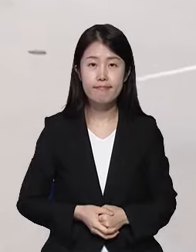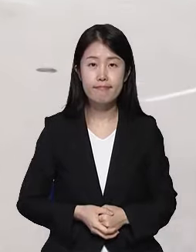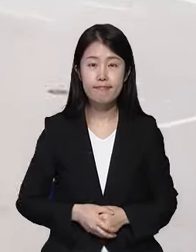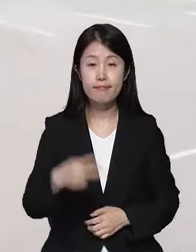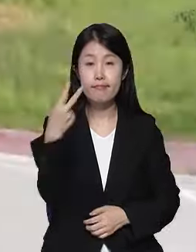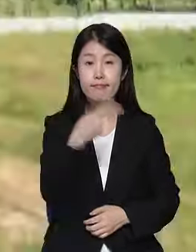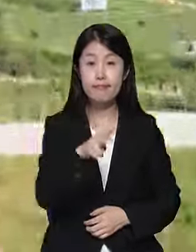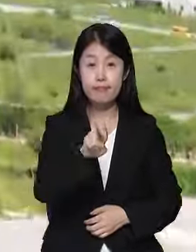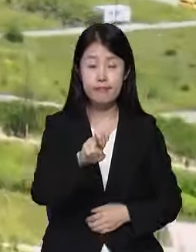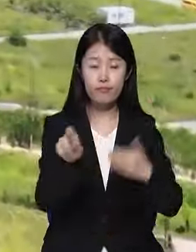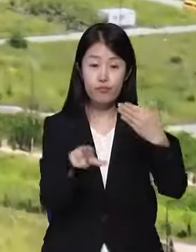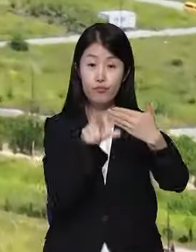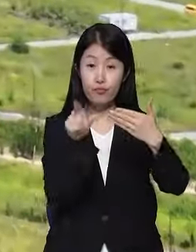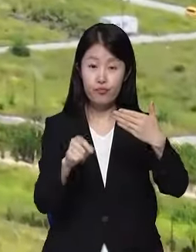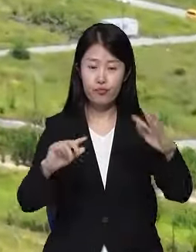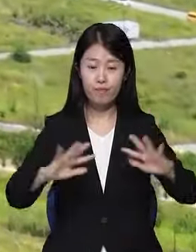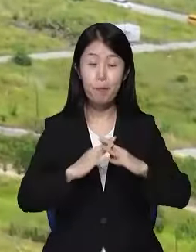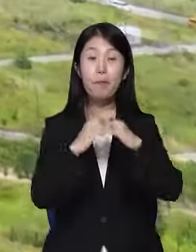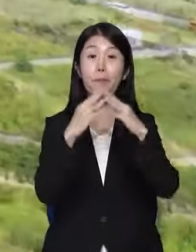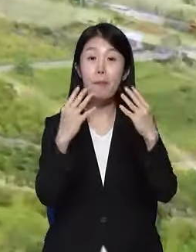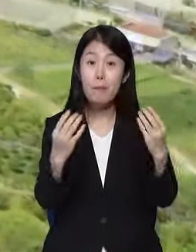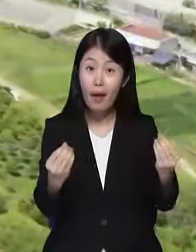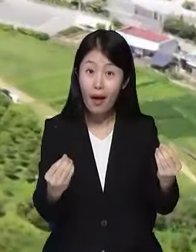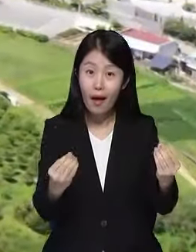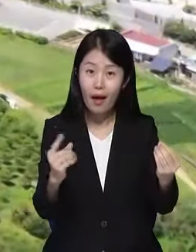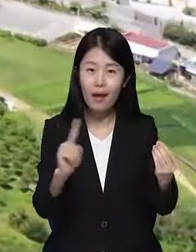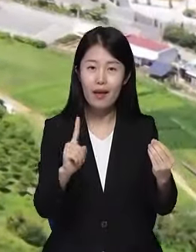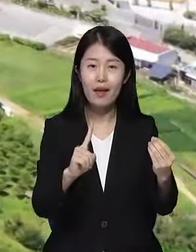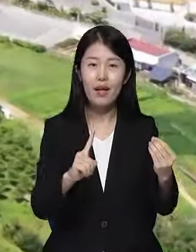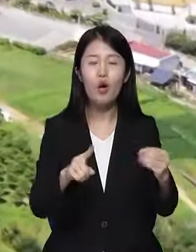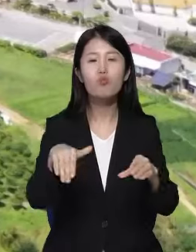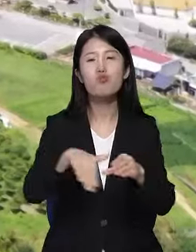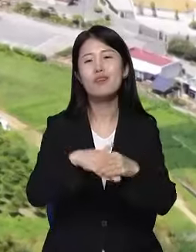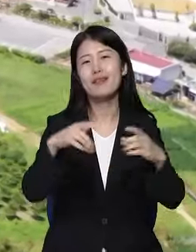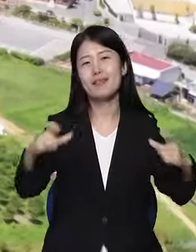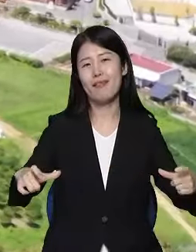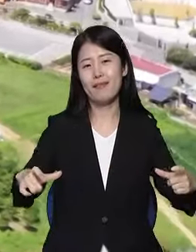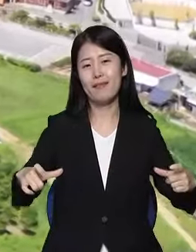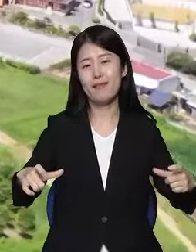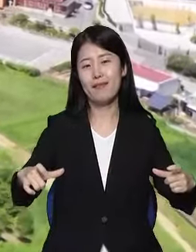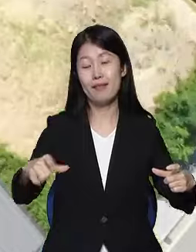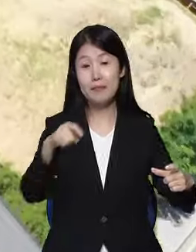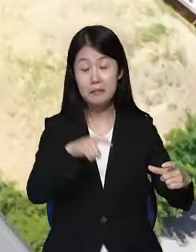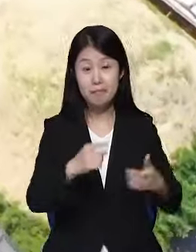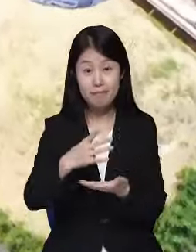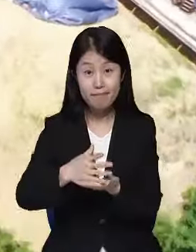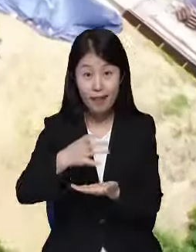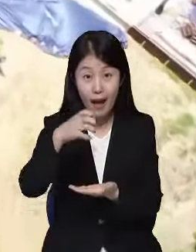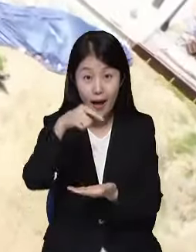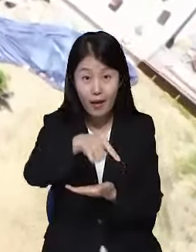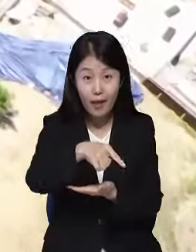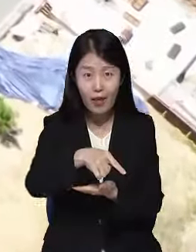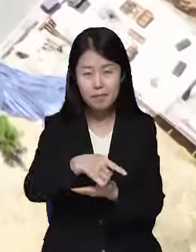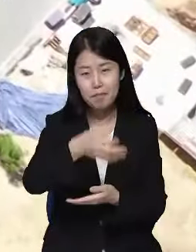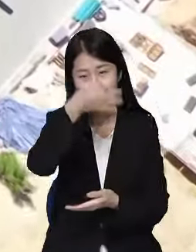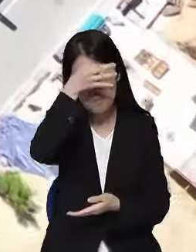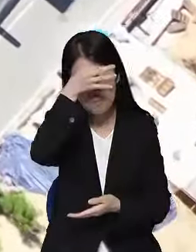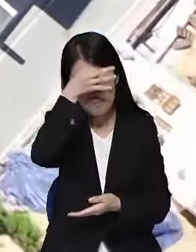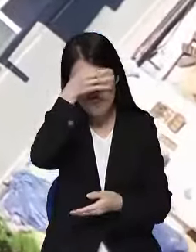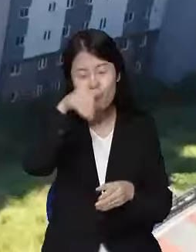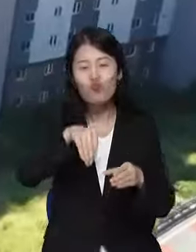지난 2020년 9월 완공된 담양군의 담빛 문화지구입니다. 이곳은 담양군이 참담문화복합단지로